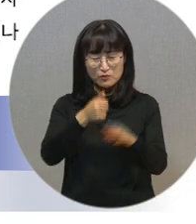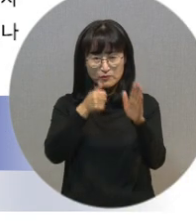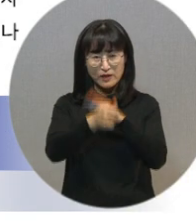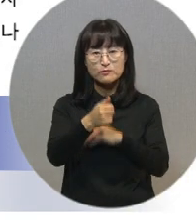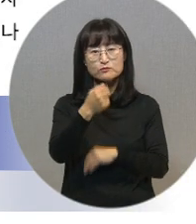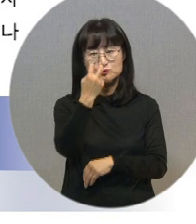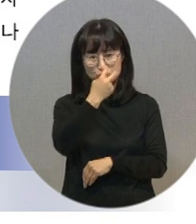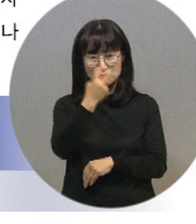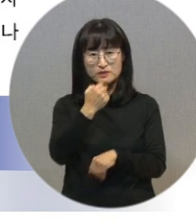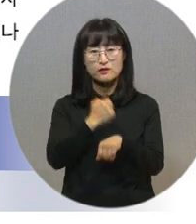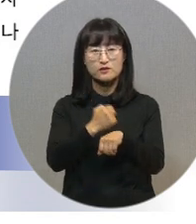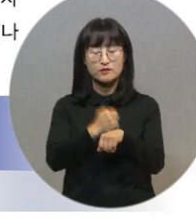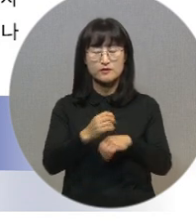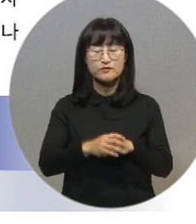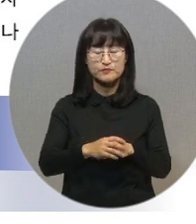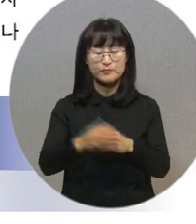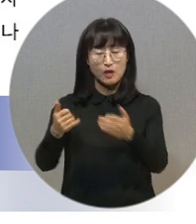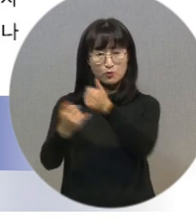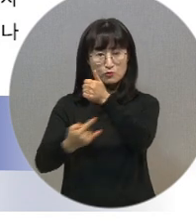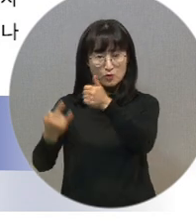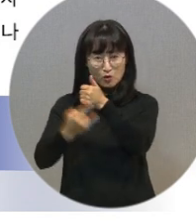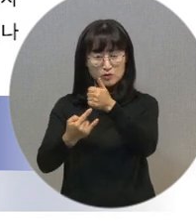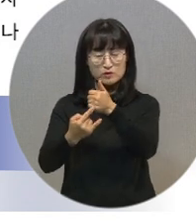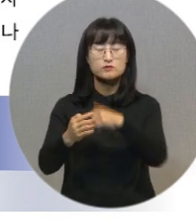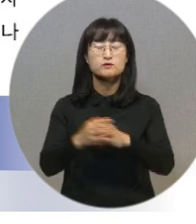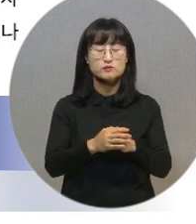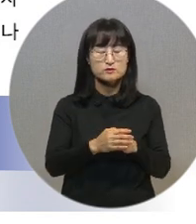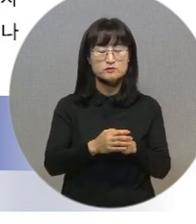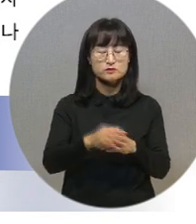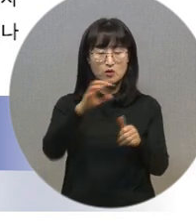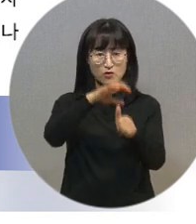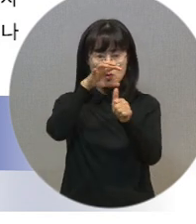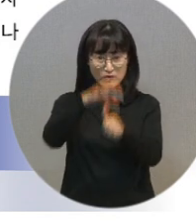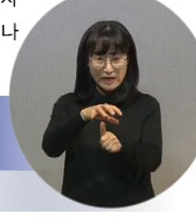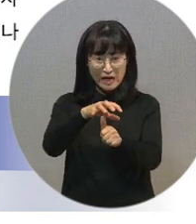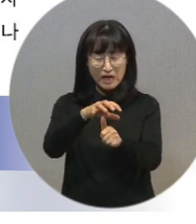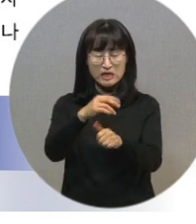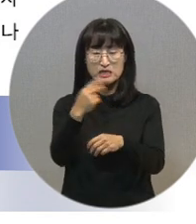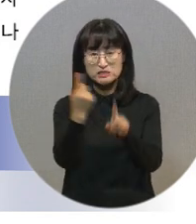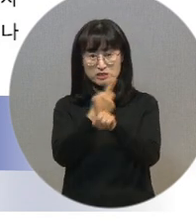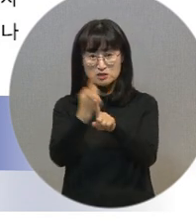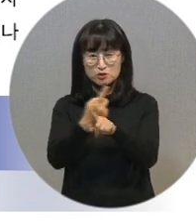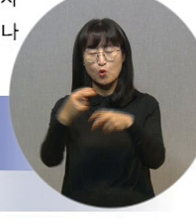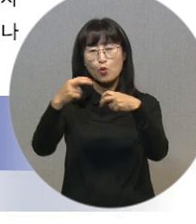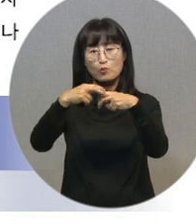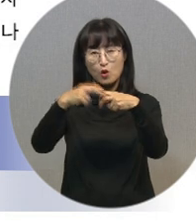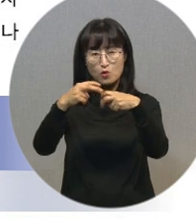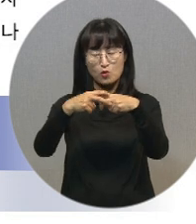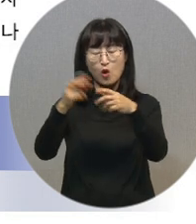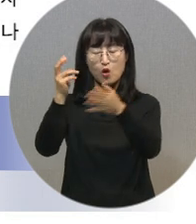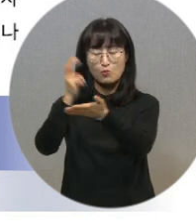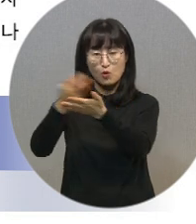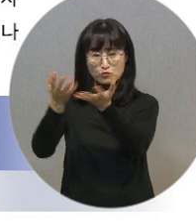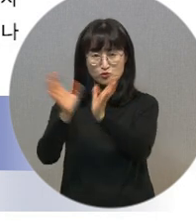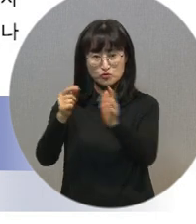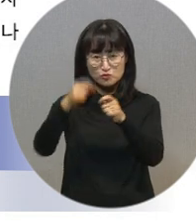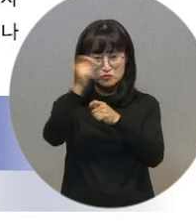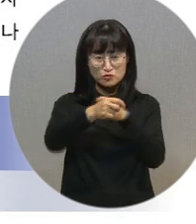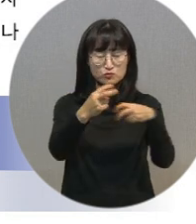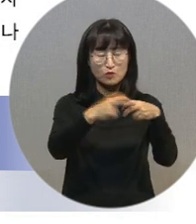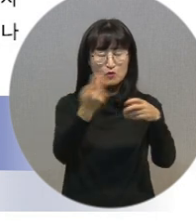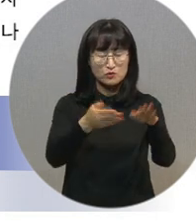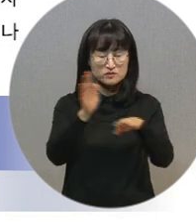합니다이 국가 인권 연회가 국내 유일의 치료 감호 시설인이 국립 법무 병원을 직접 방문해서